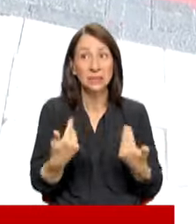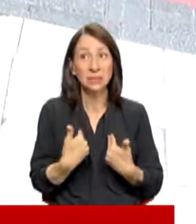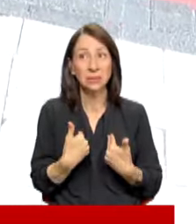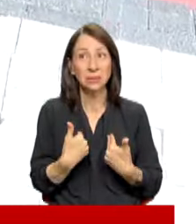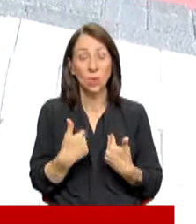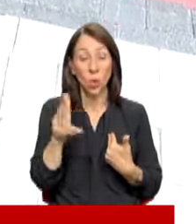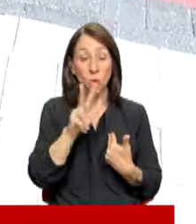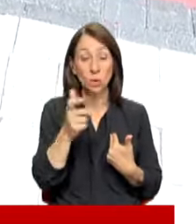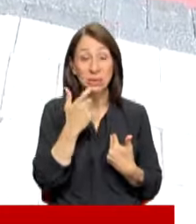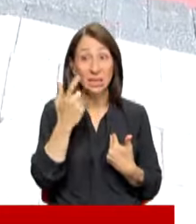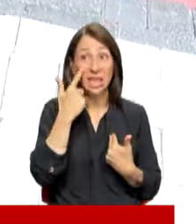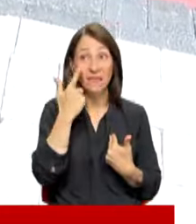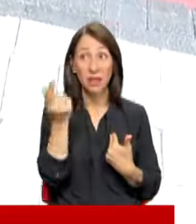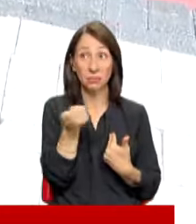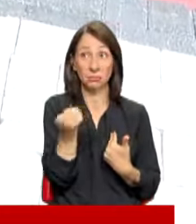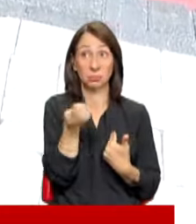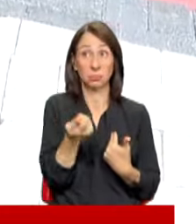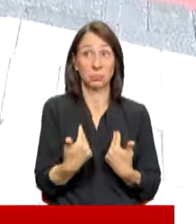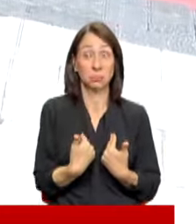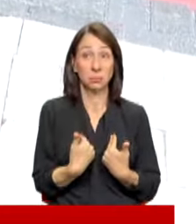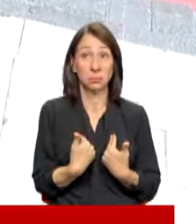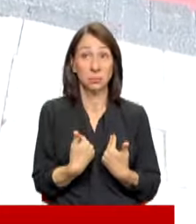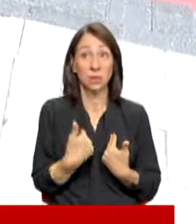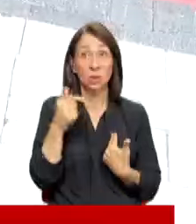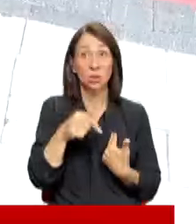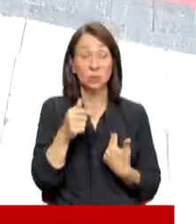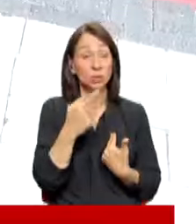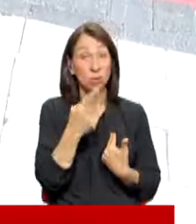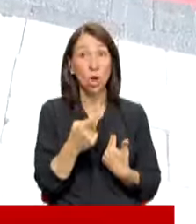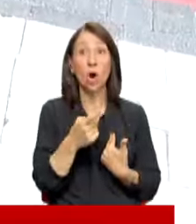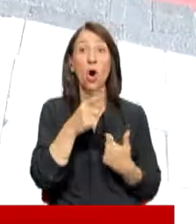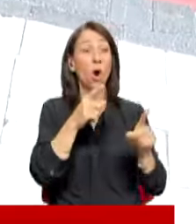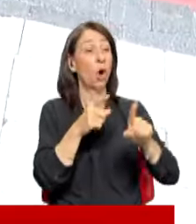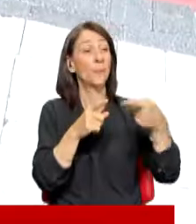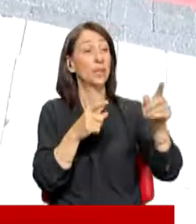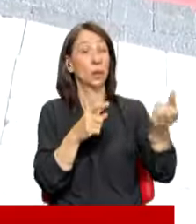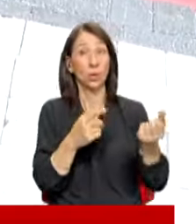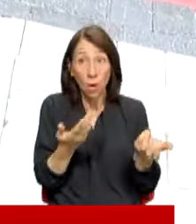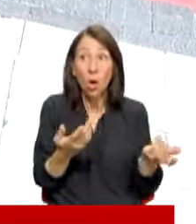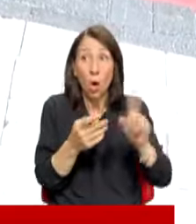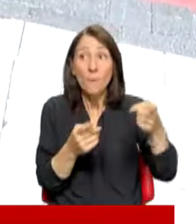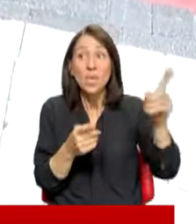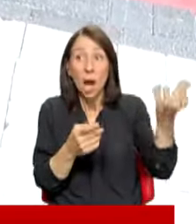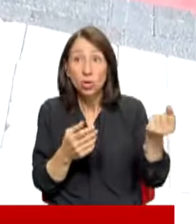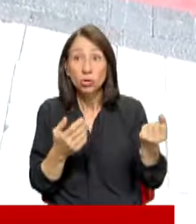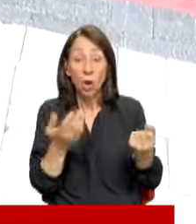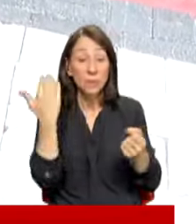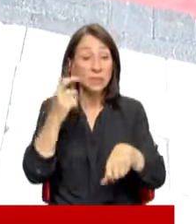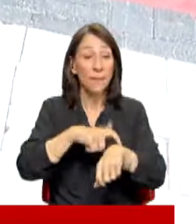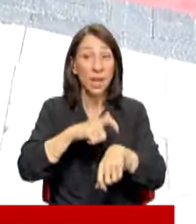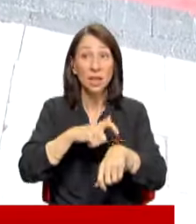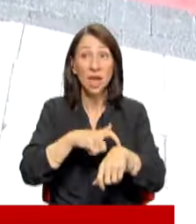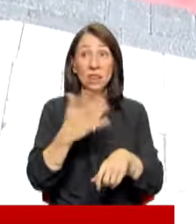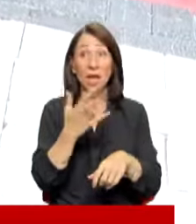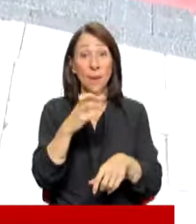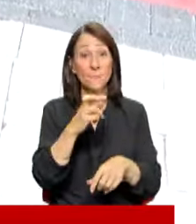30 sene devlet dairesinde çalıştım şimdi deniliyor ki işte o 10.000 L alıyor e 10.000 L alıyor da zamanında